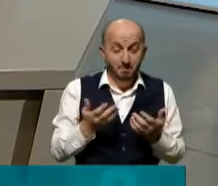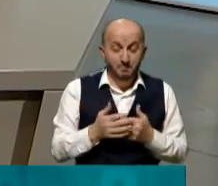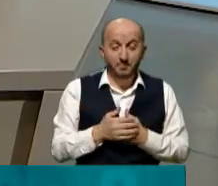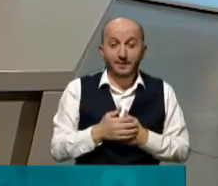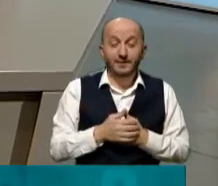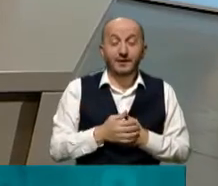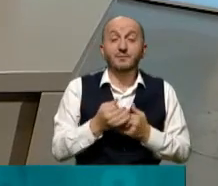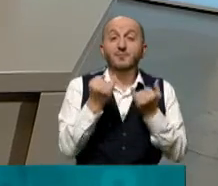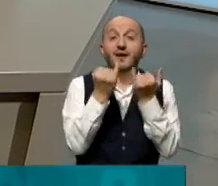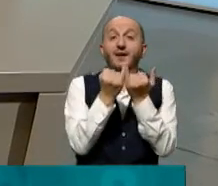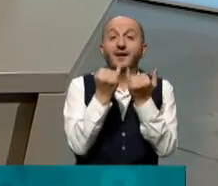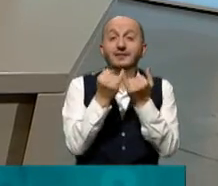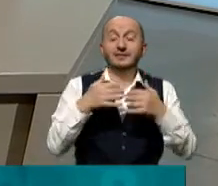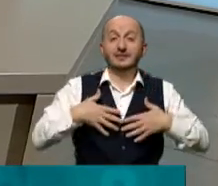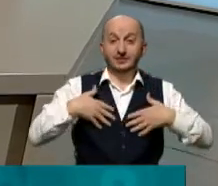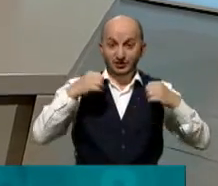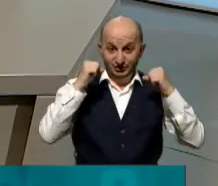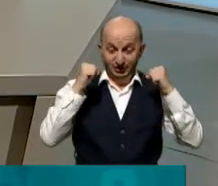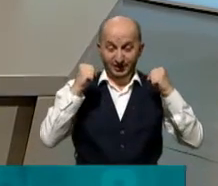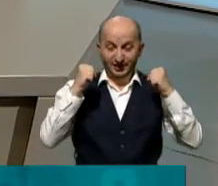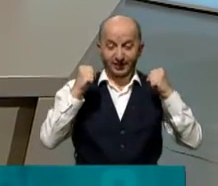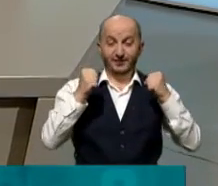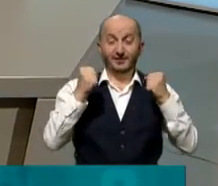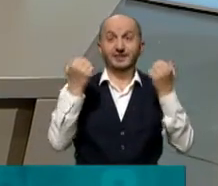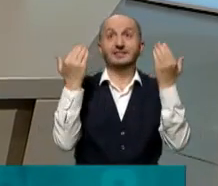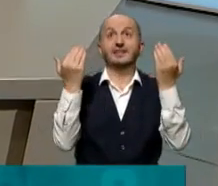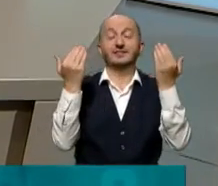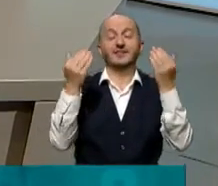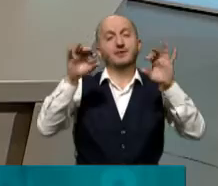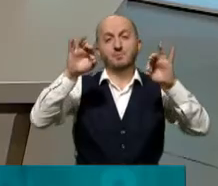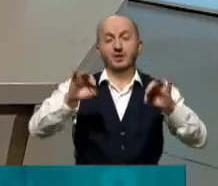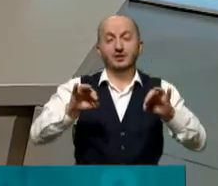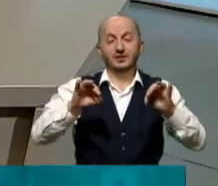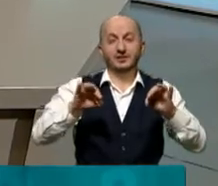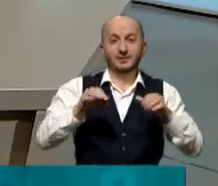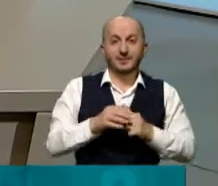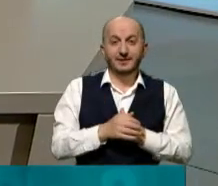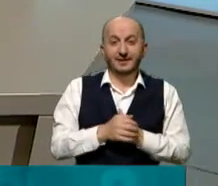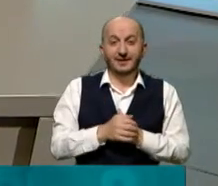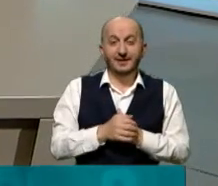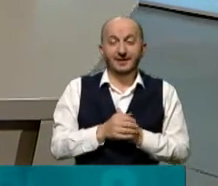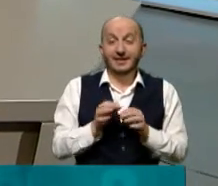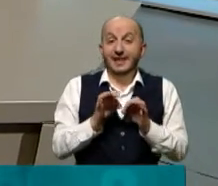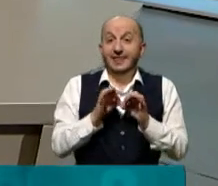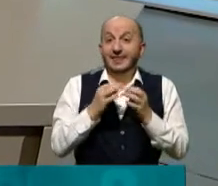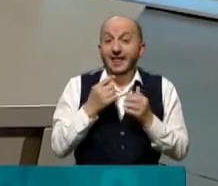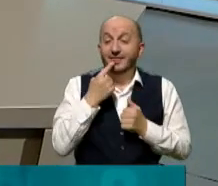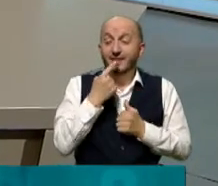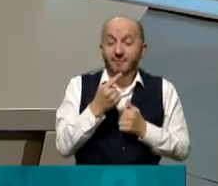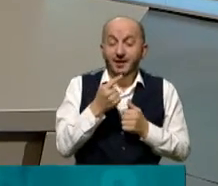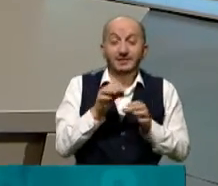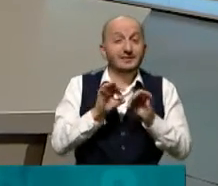Ben kardeşimize sağlık afiyet niyaz ederek Amin. İsterseniz başlayalım. Yani bu ne demek, nasıl bir fal